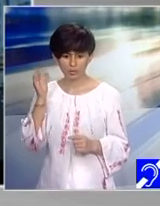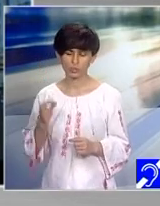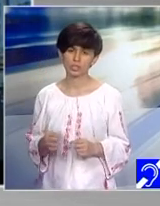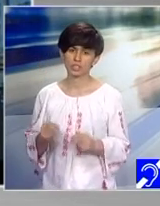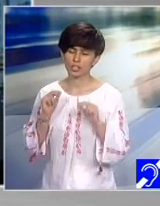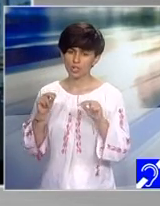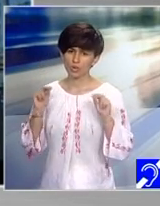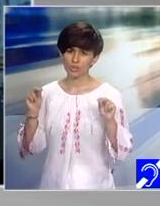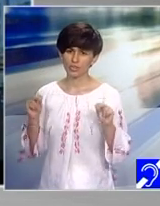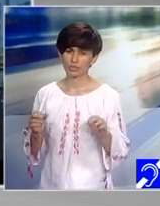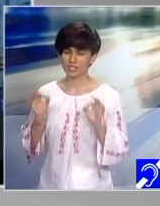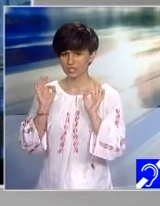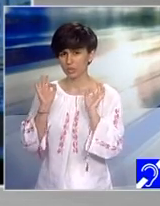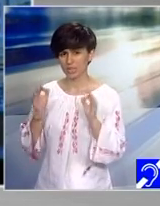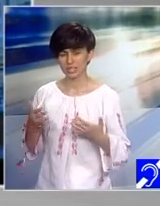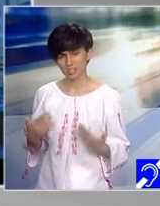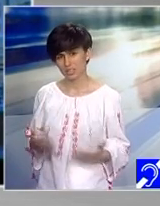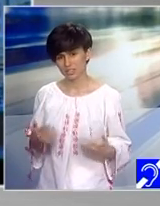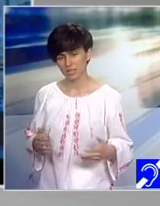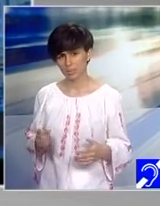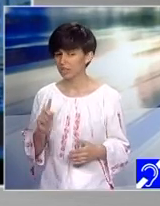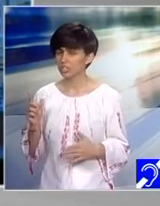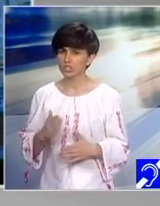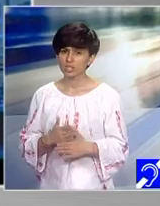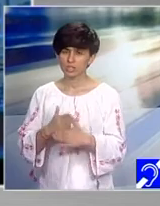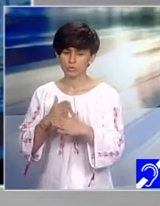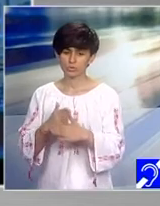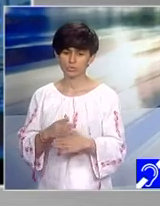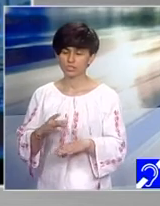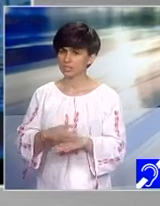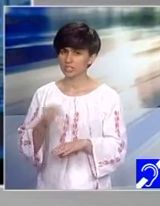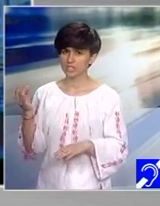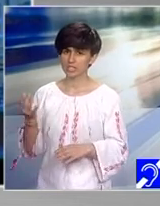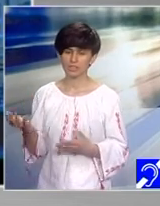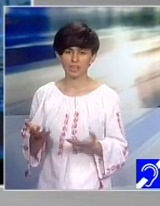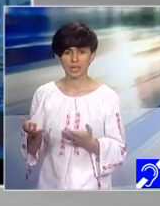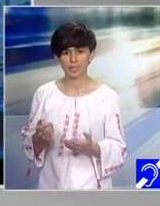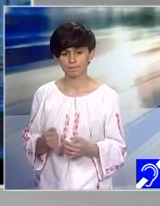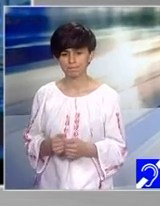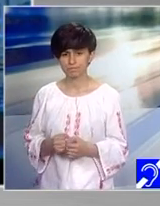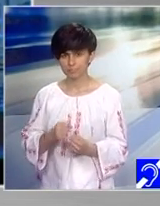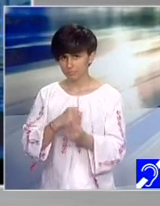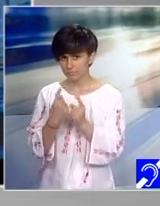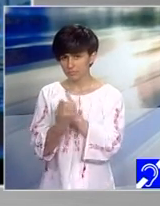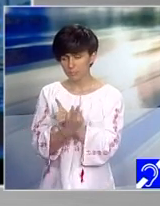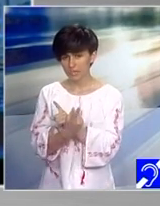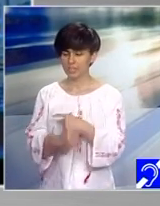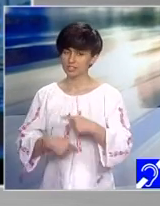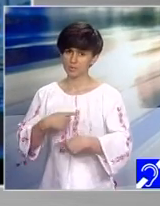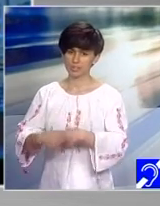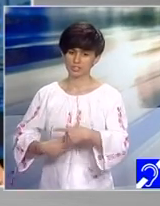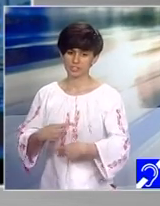și care nu susțin inițiativele care ar răvăși un pic sistemul și l-ar face